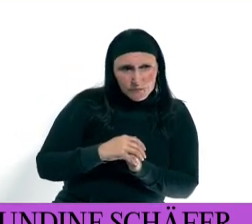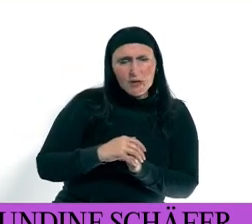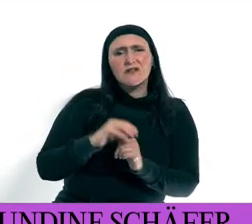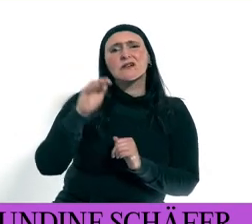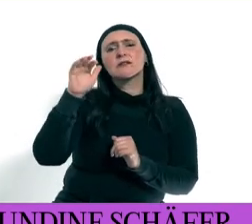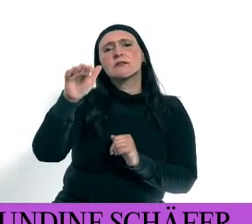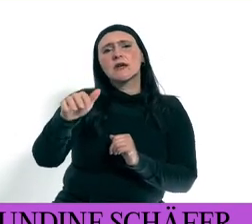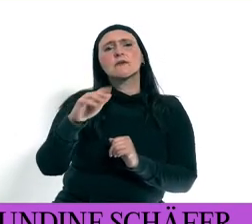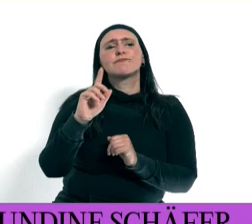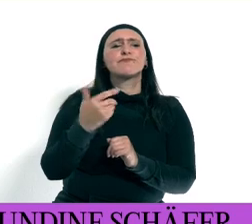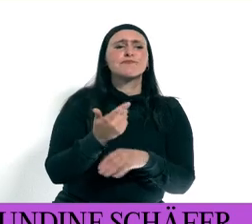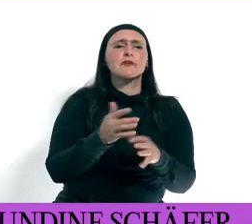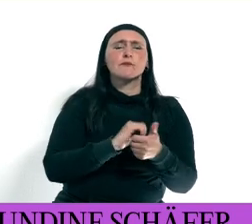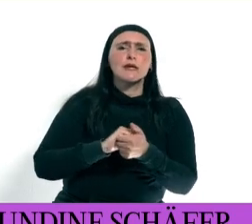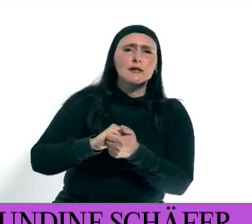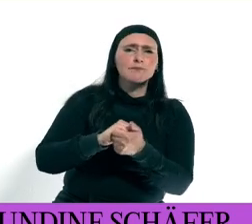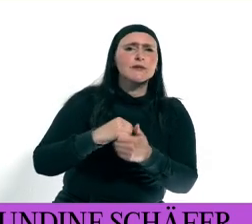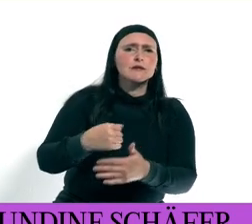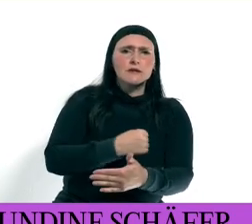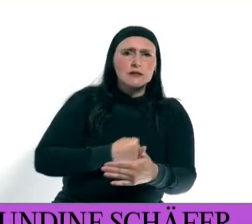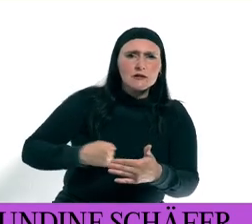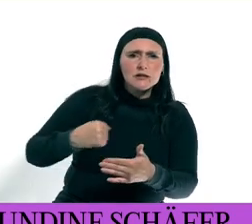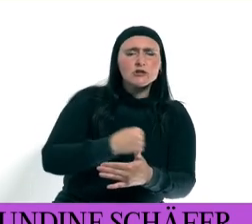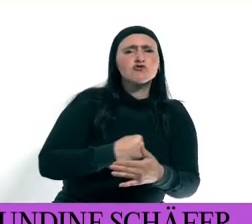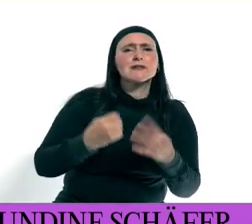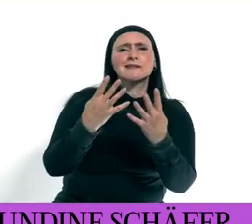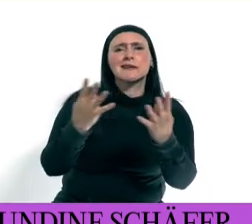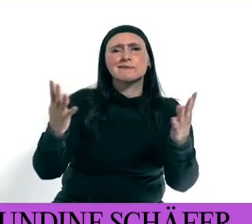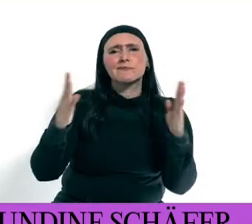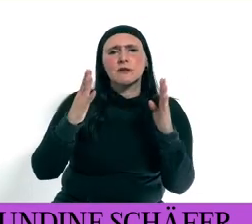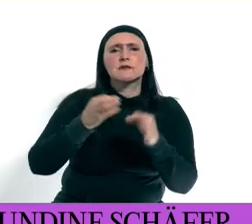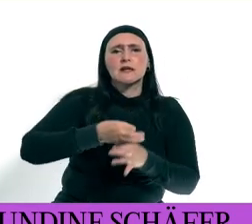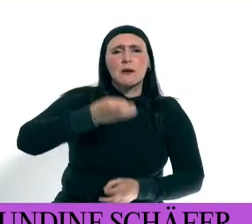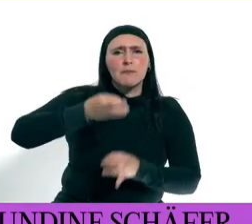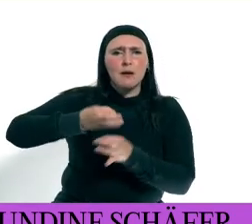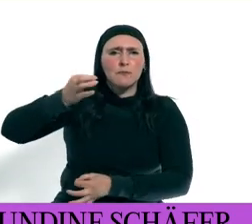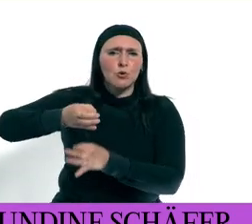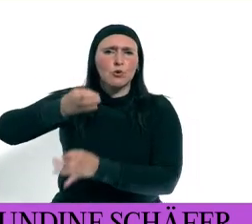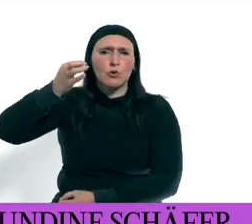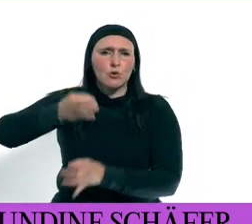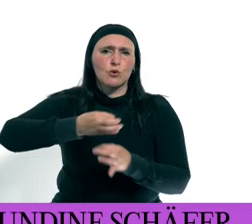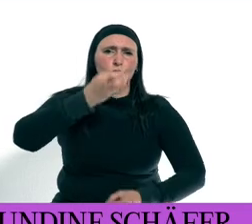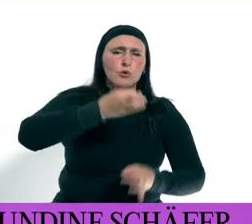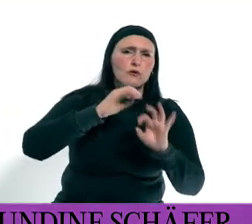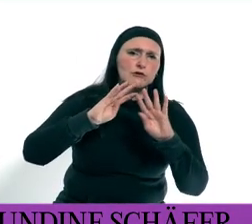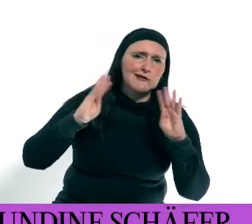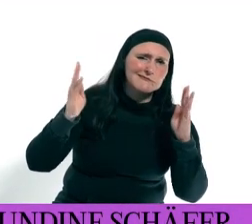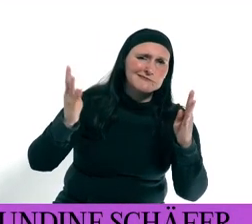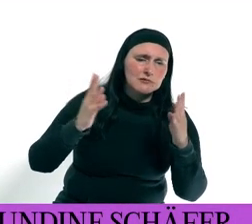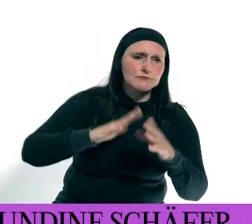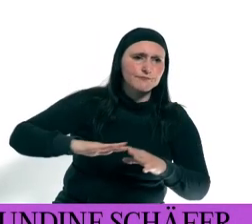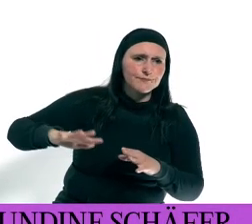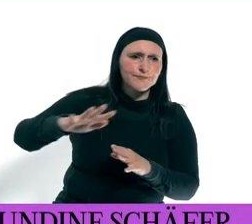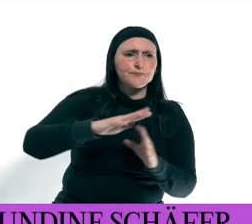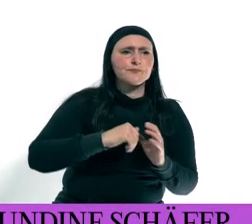will. These are all made out of bamboo and we have made all these structures and set already there. In dem die Gebäude